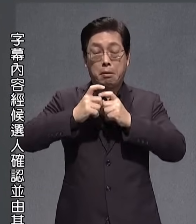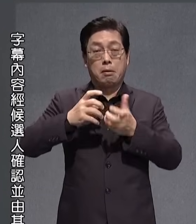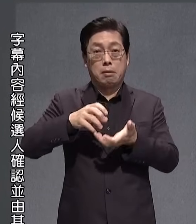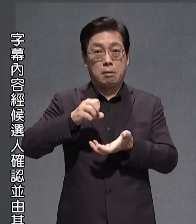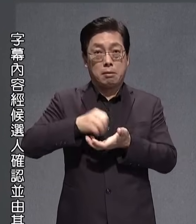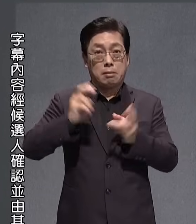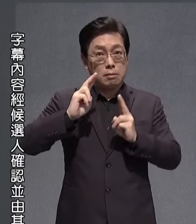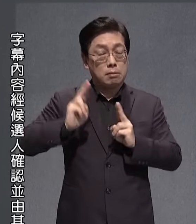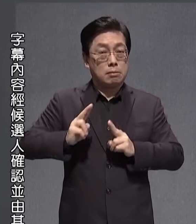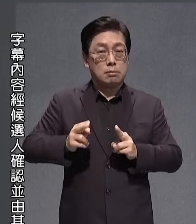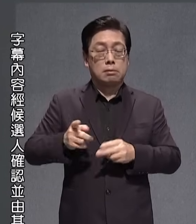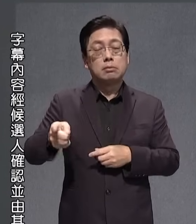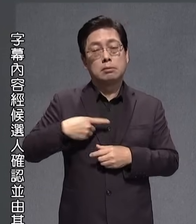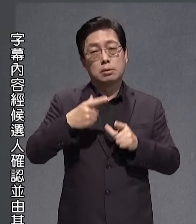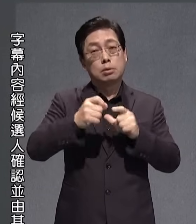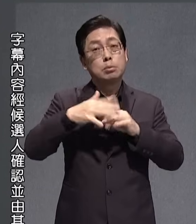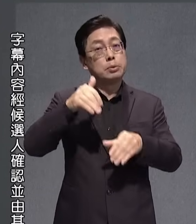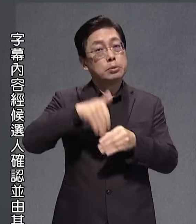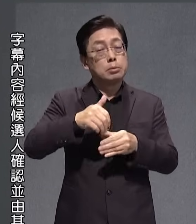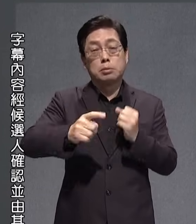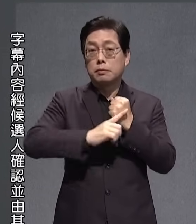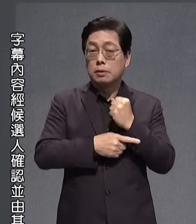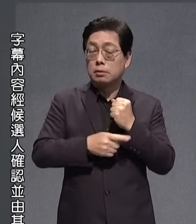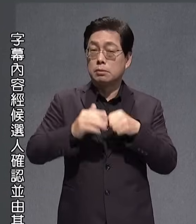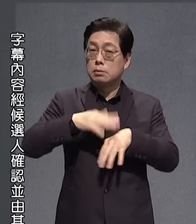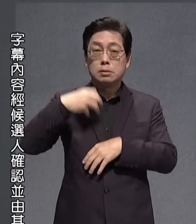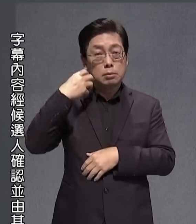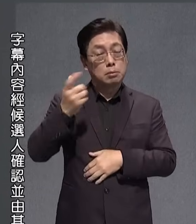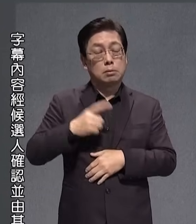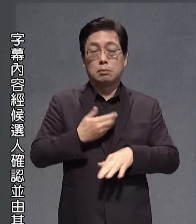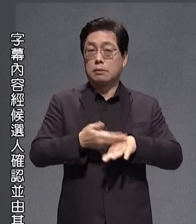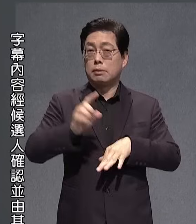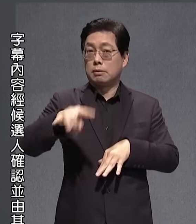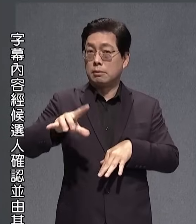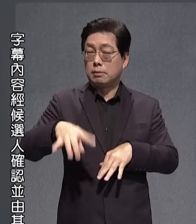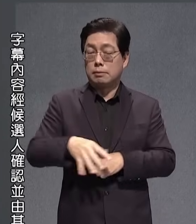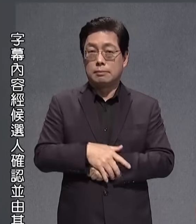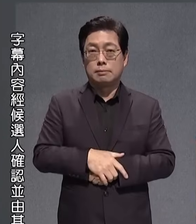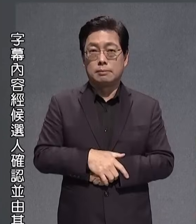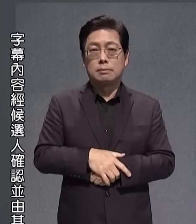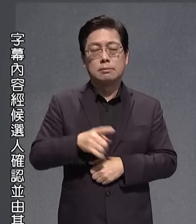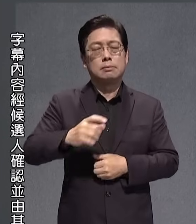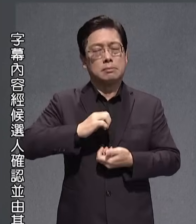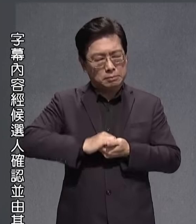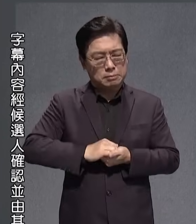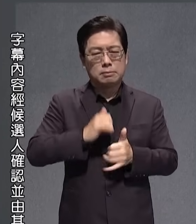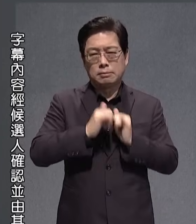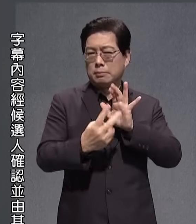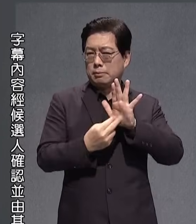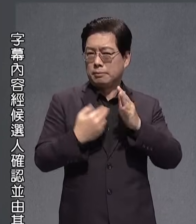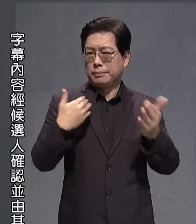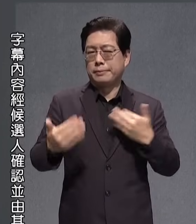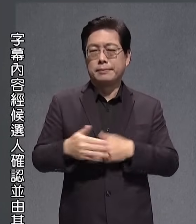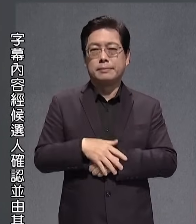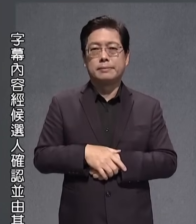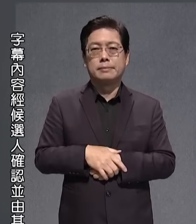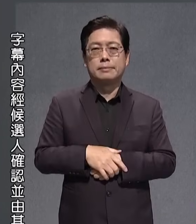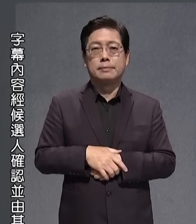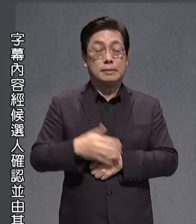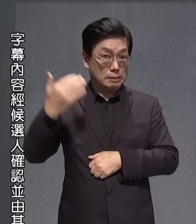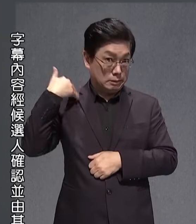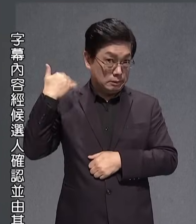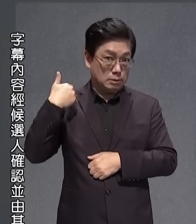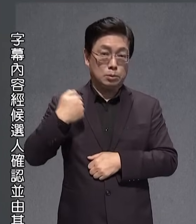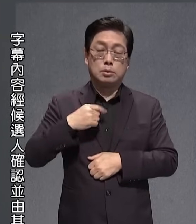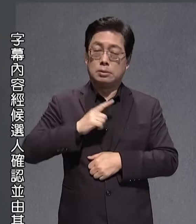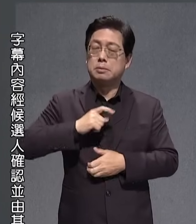四，那你把那个公民投票的法律效力置放于何地？这个必须要跟社会大众说明。我当初